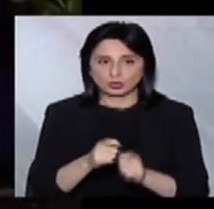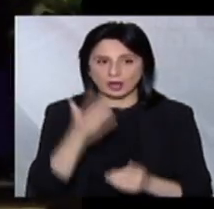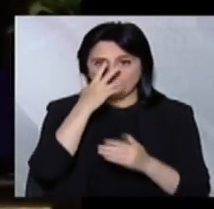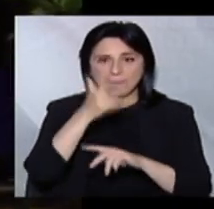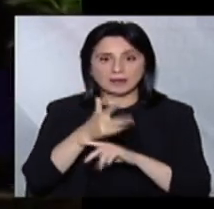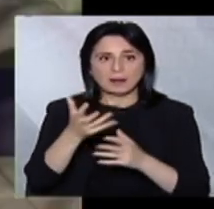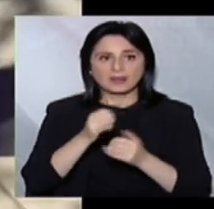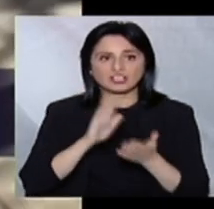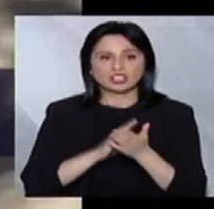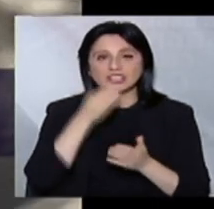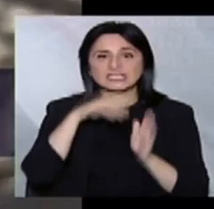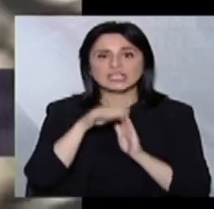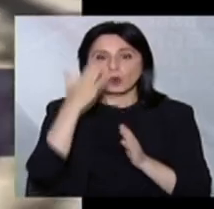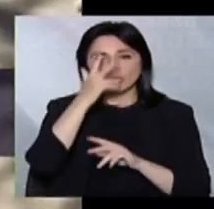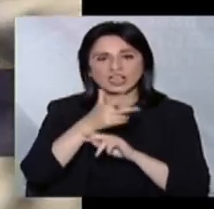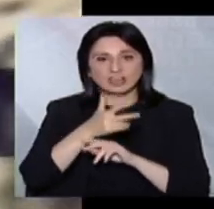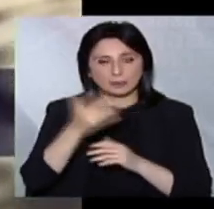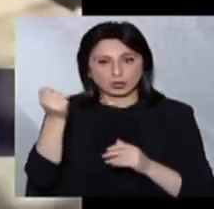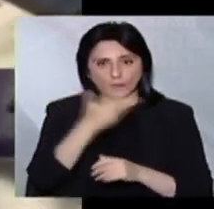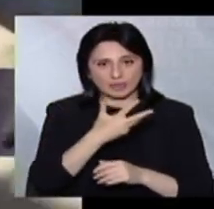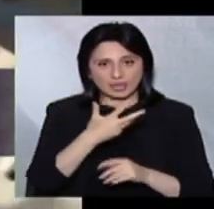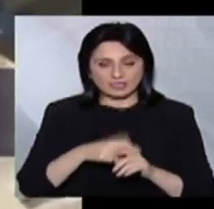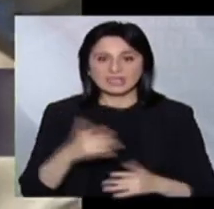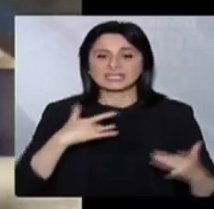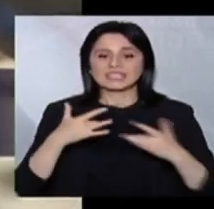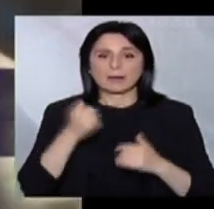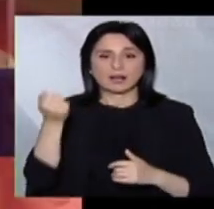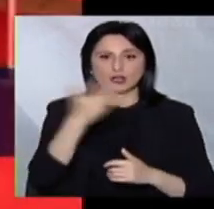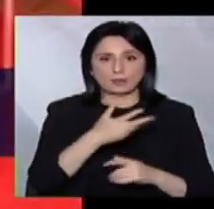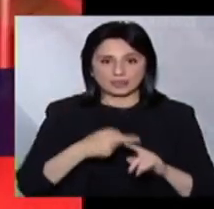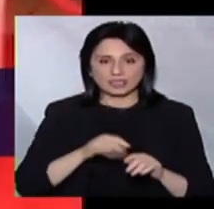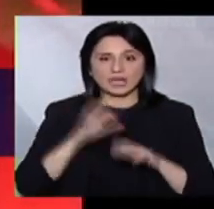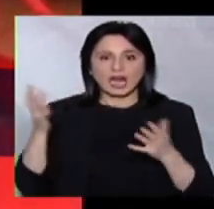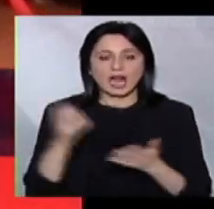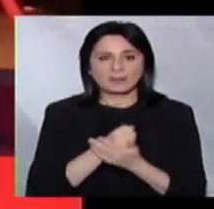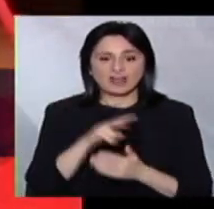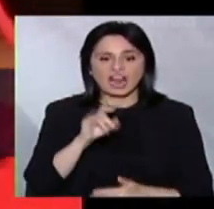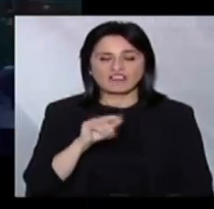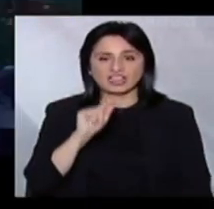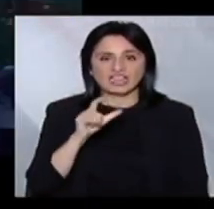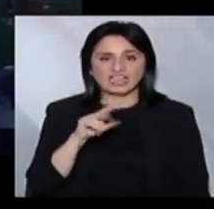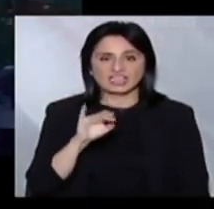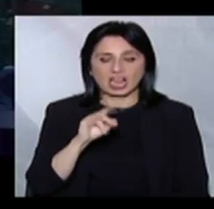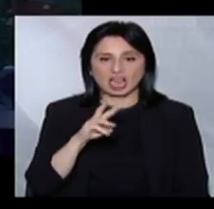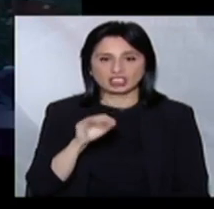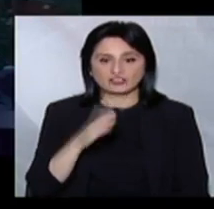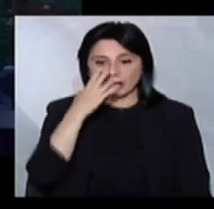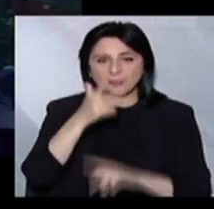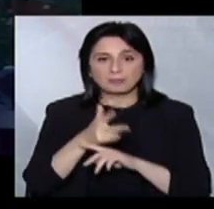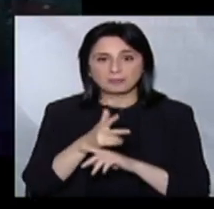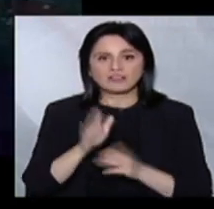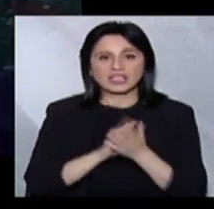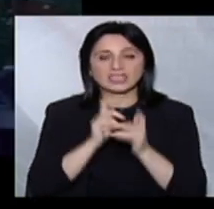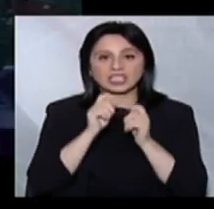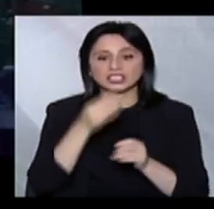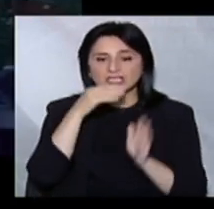ფილმმა მიიღო ჯილდო საუკეთესო ფილმის ნომინაციაში, ასევე მსახიობის ნომინაციაში გაიმარჯვა ლევან თედიაშვილმა. ფილმი ასევე